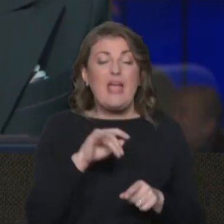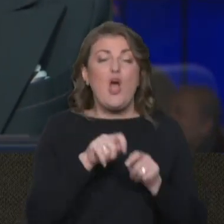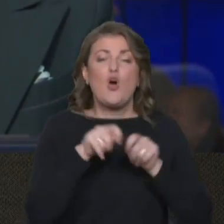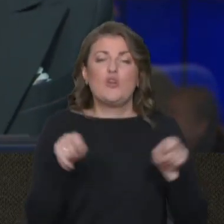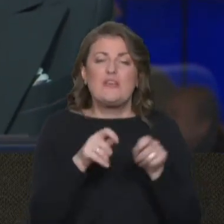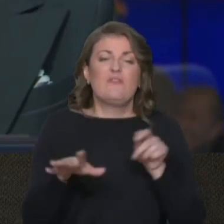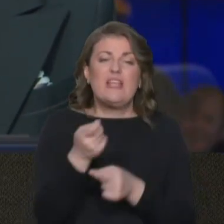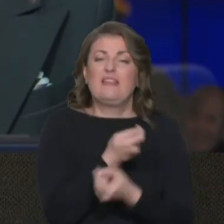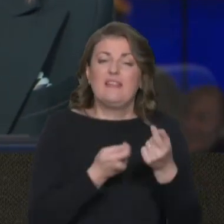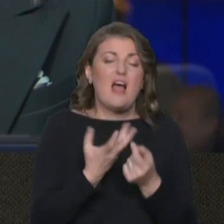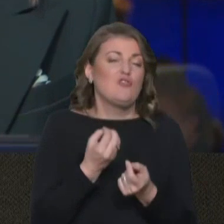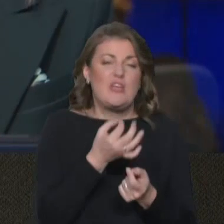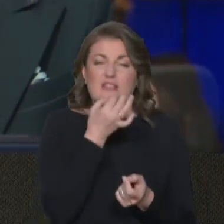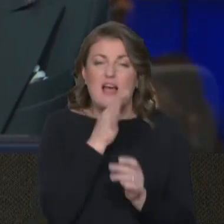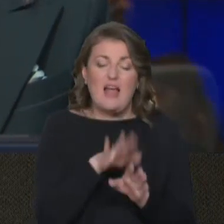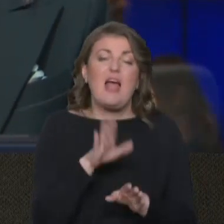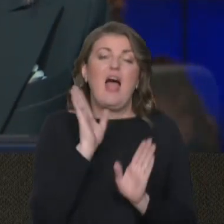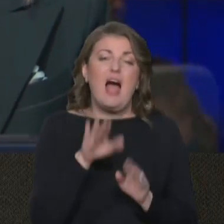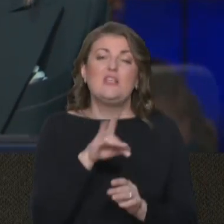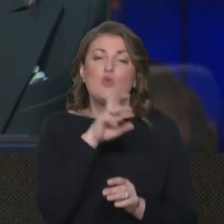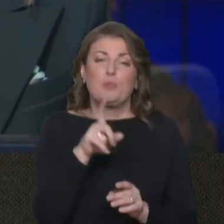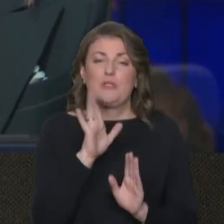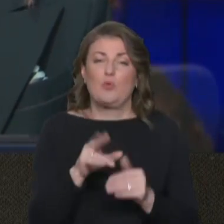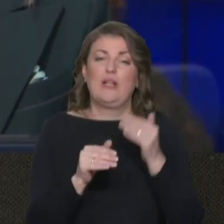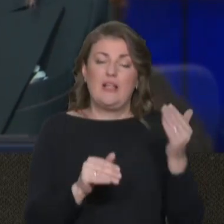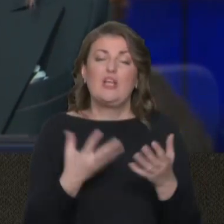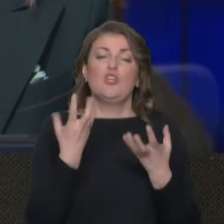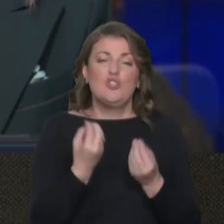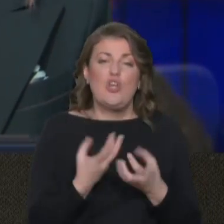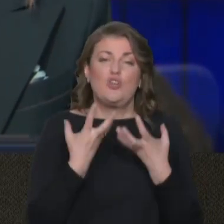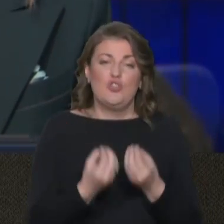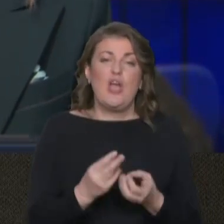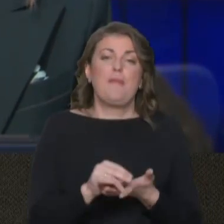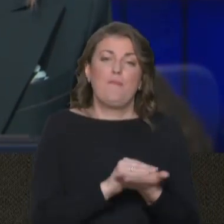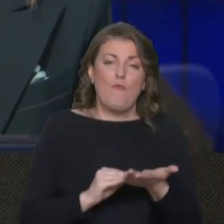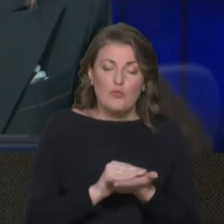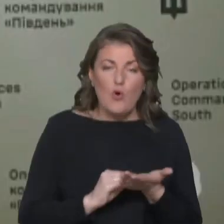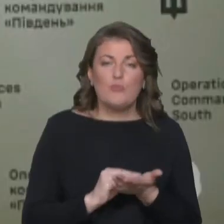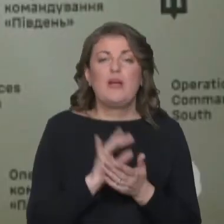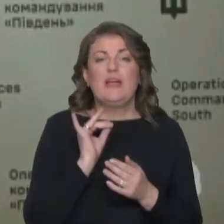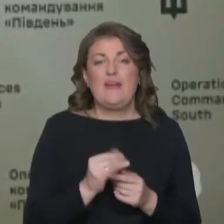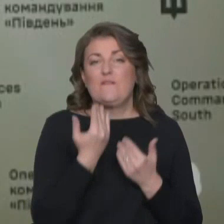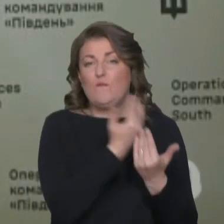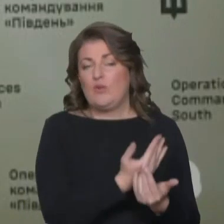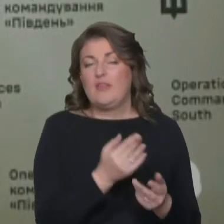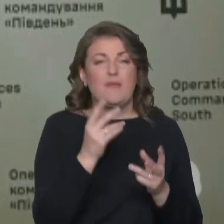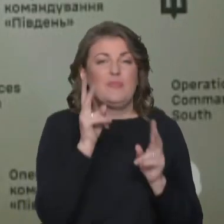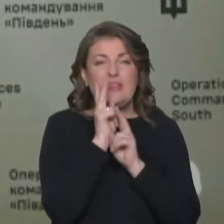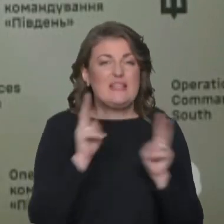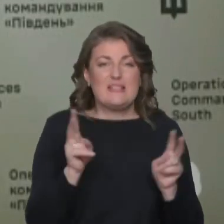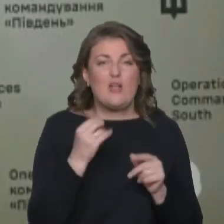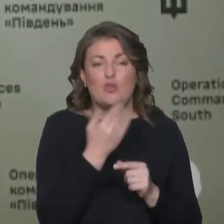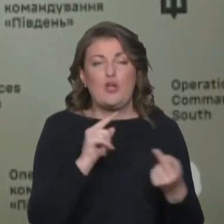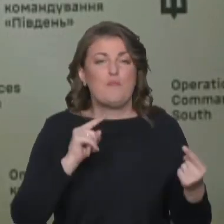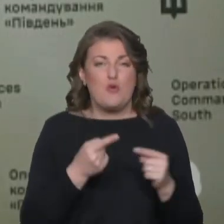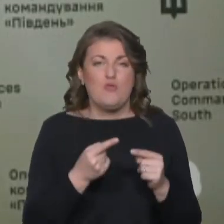всі деталі ще зарано. Хай сюрпризи будуть для них ще і ще, і повторюватимуться, і вони не знають до них